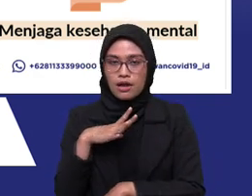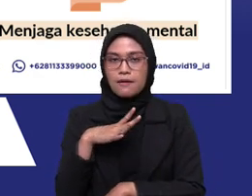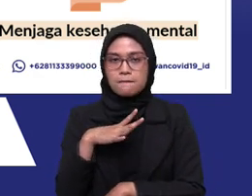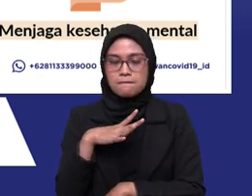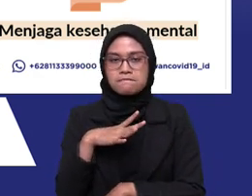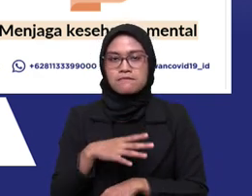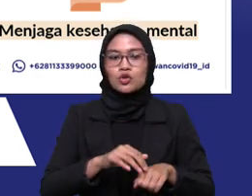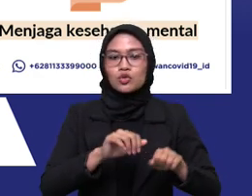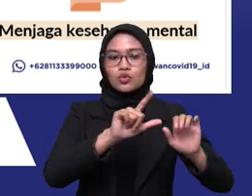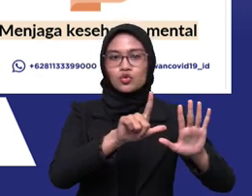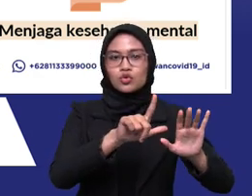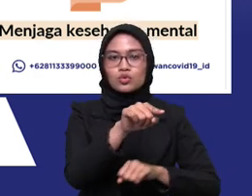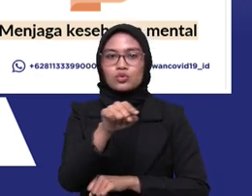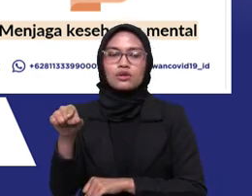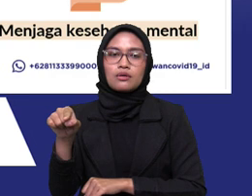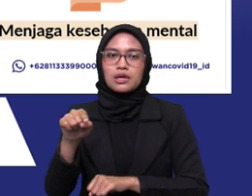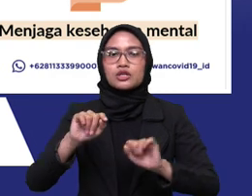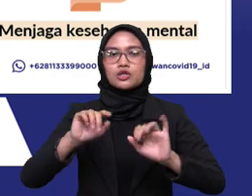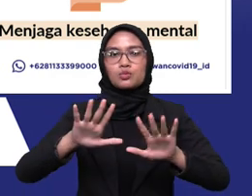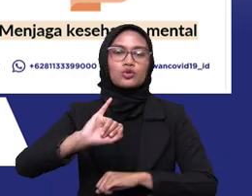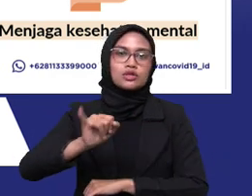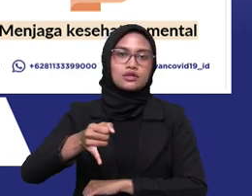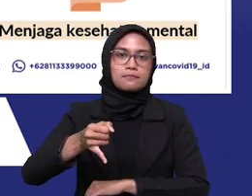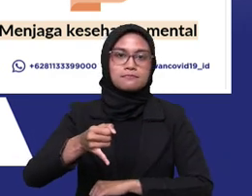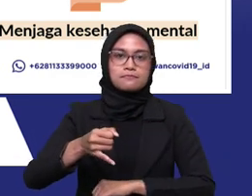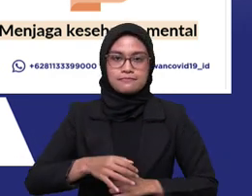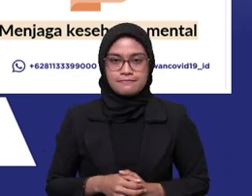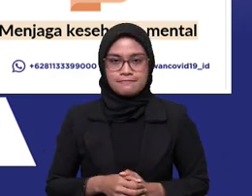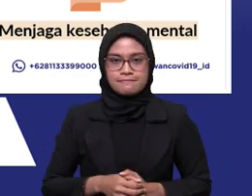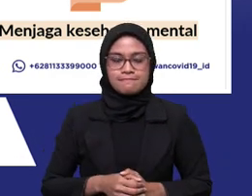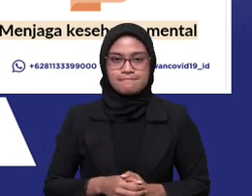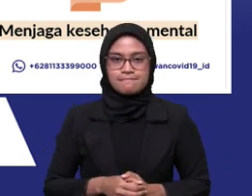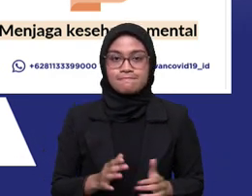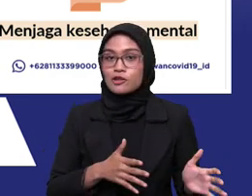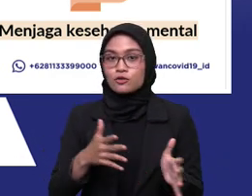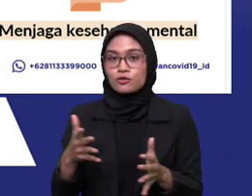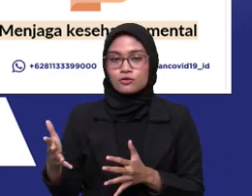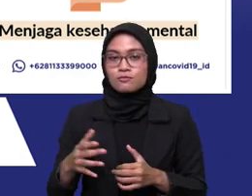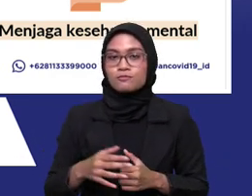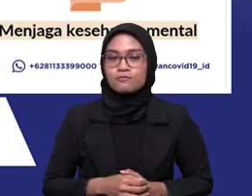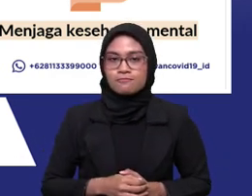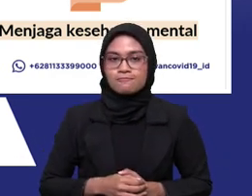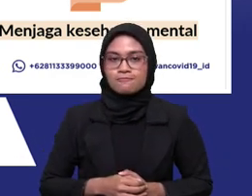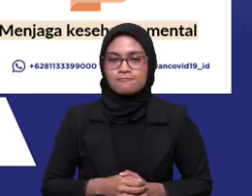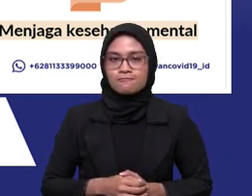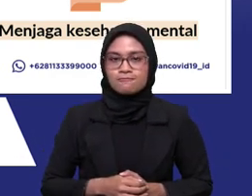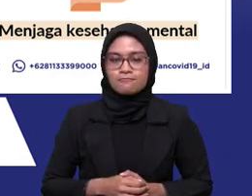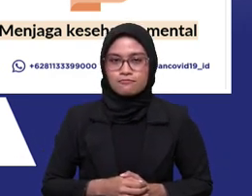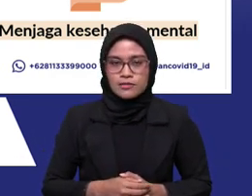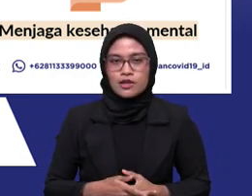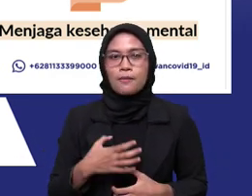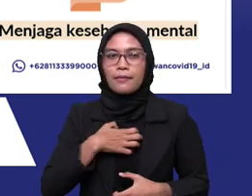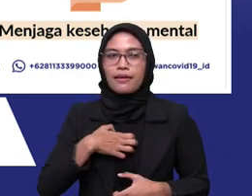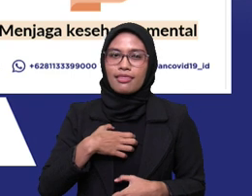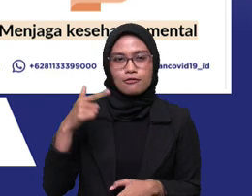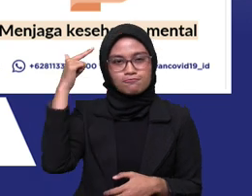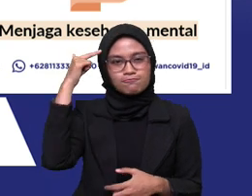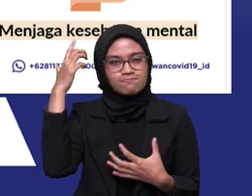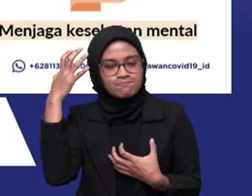tidur ialah 7 sampai dengan 10 jam yang ke-12 menjaga kondisi mental yang baik